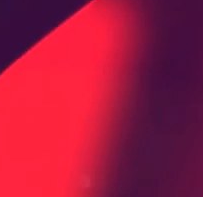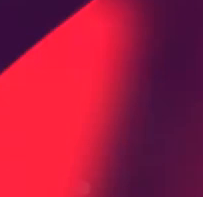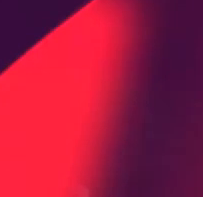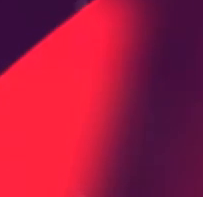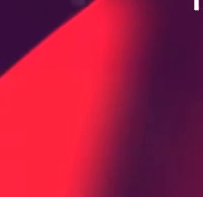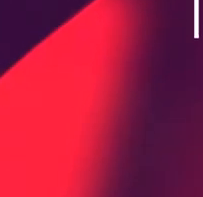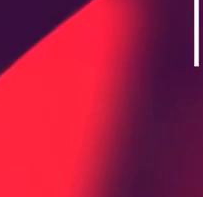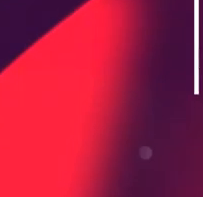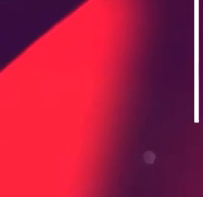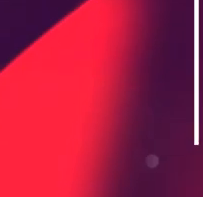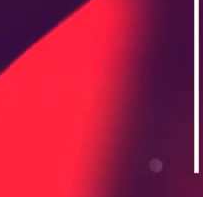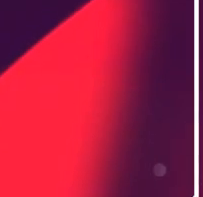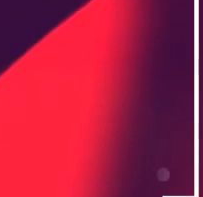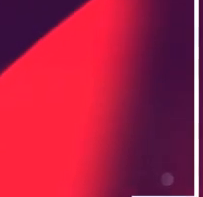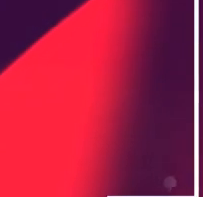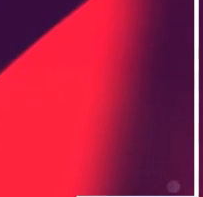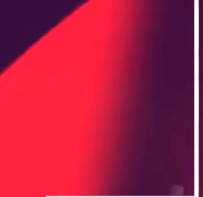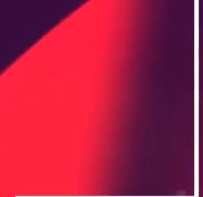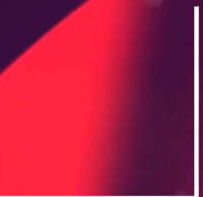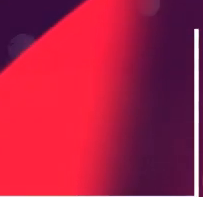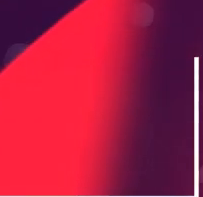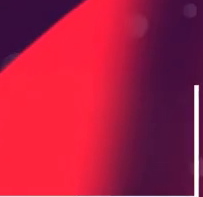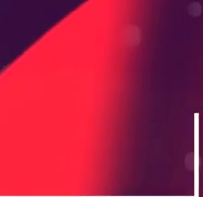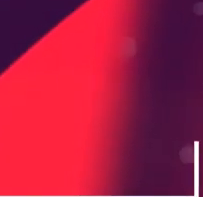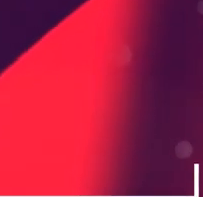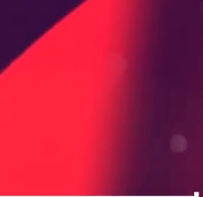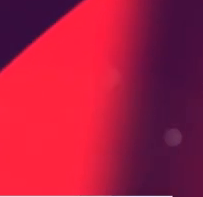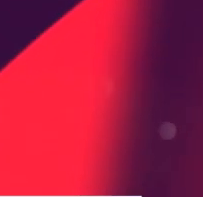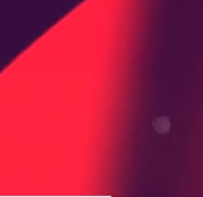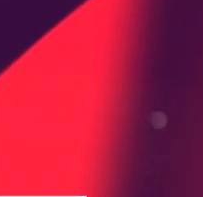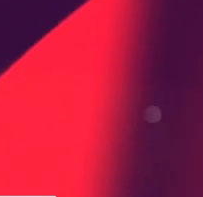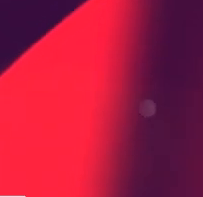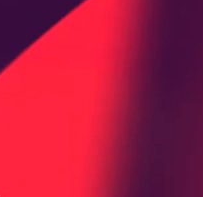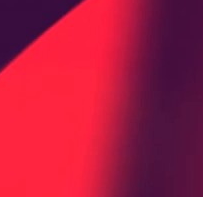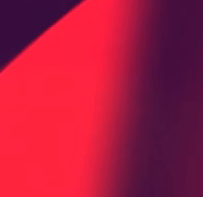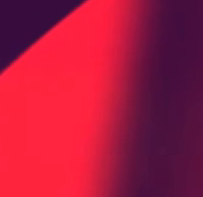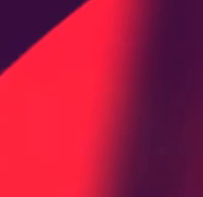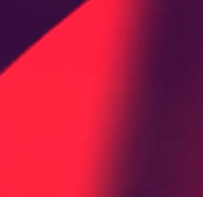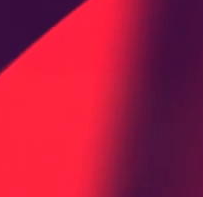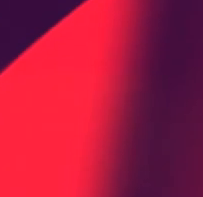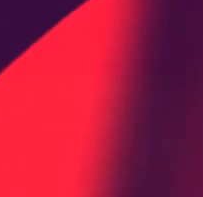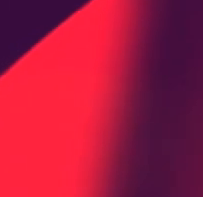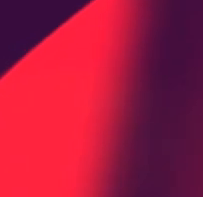දිනපතා අලුත් වීඩියෝ සහ ප්‍රවෘත්ති නැරඹීමට ඉහත බටන් එක ක්ලික් කර සියත TV subscribe කරන්න.